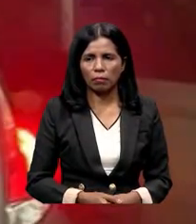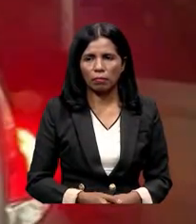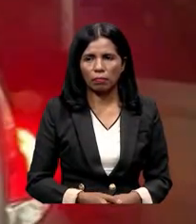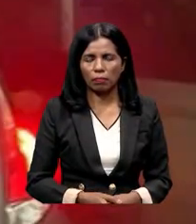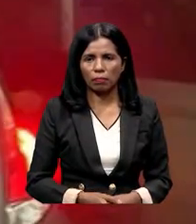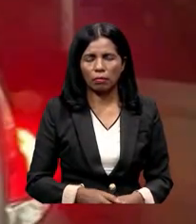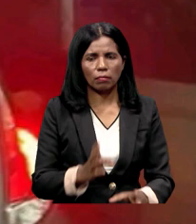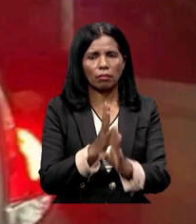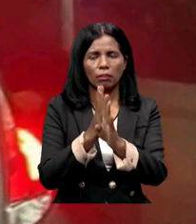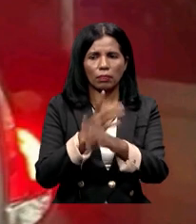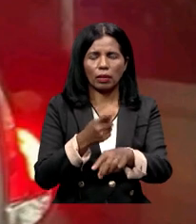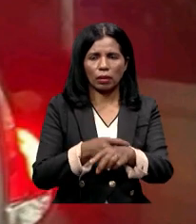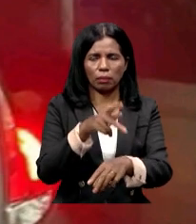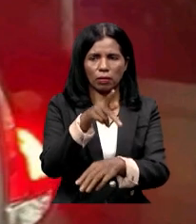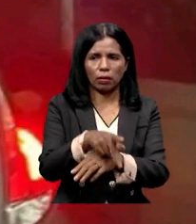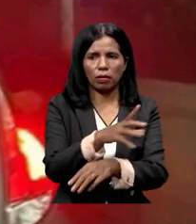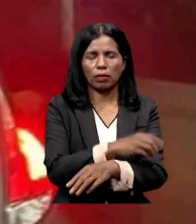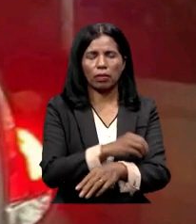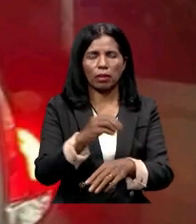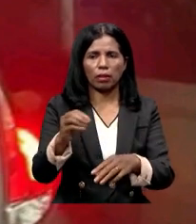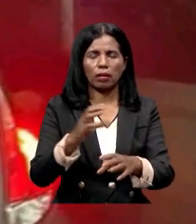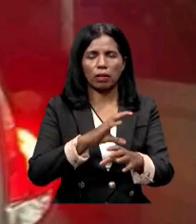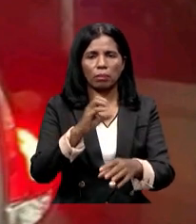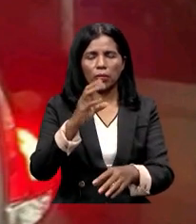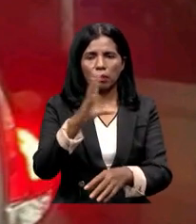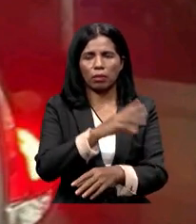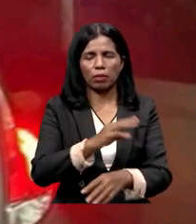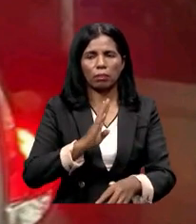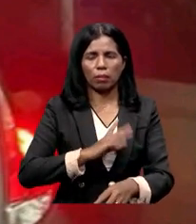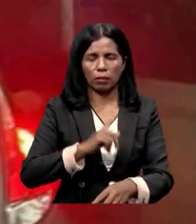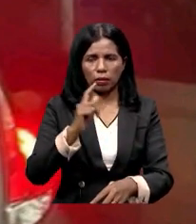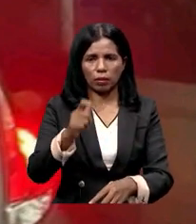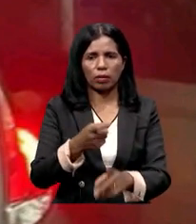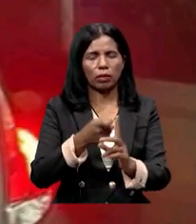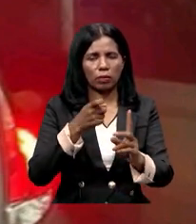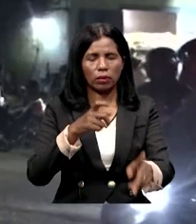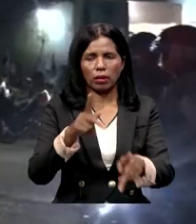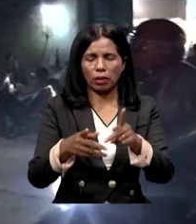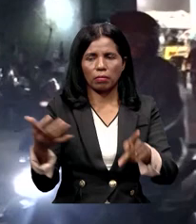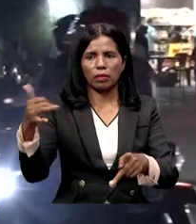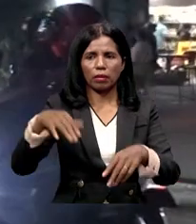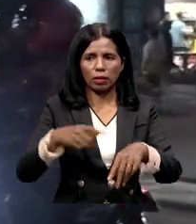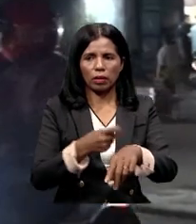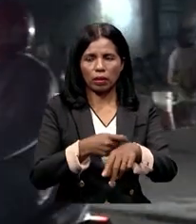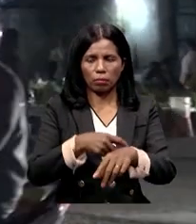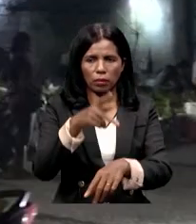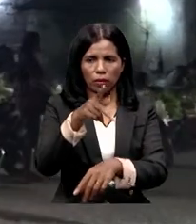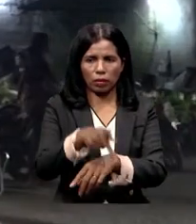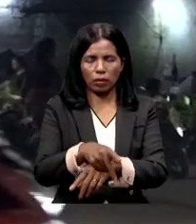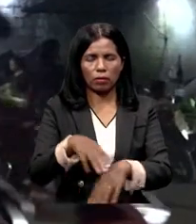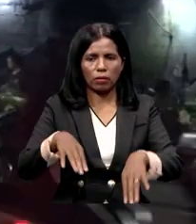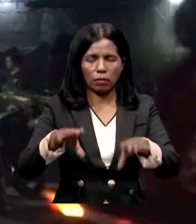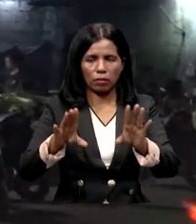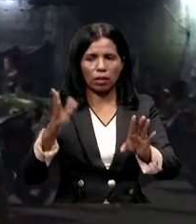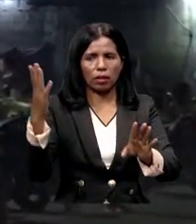Engrafamento ne bemoso ya tempulo raik ya rotunda LM Loi, Kampung Baru no Beru Pite, kauzau si vendedor sira ne be ya tempulo raik, halo negosio